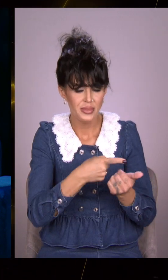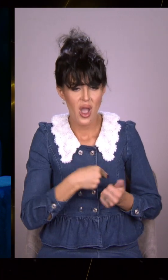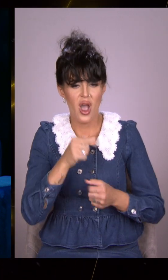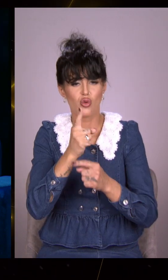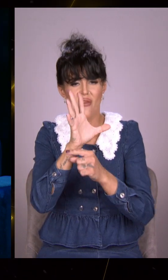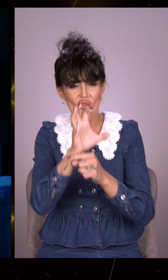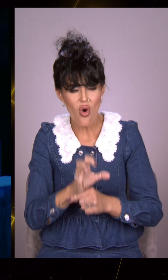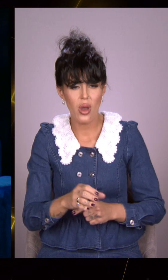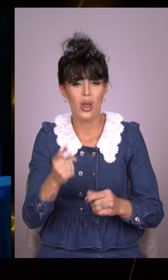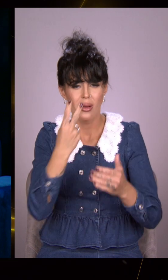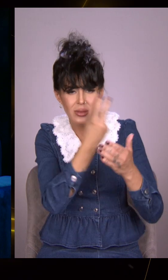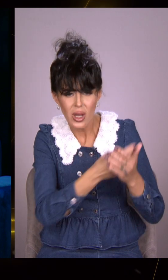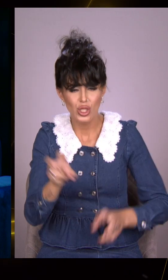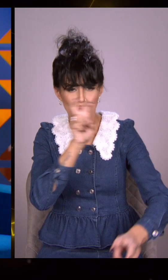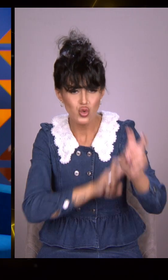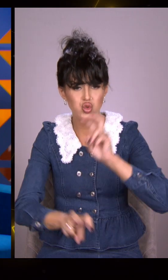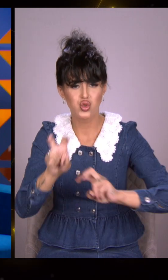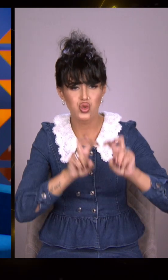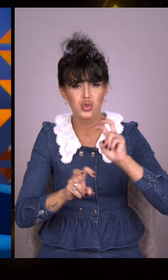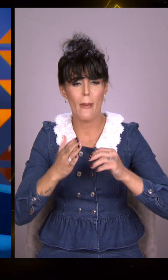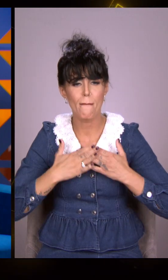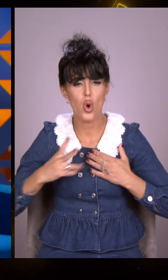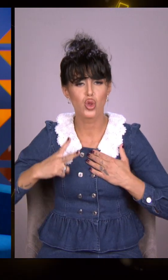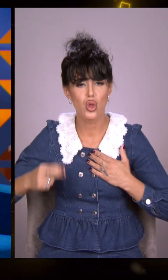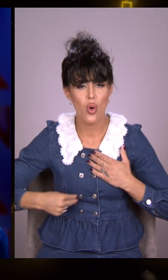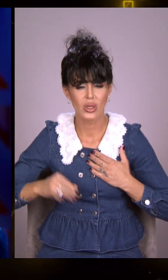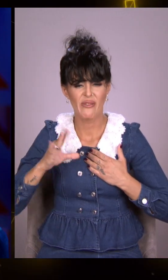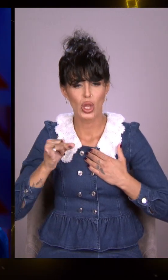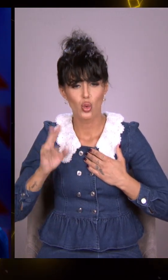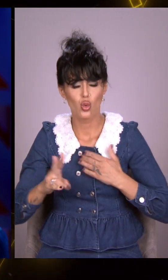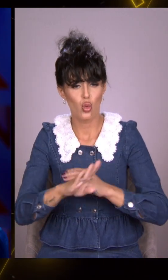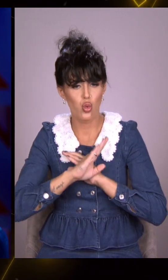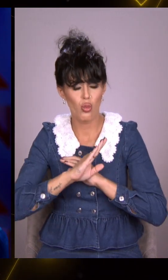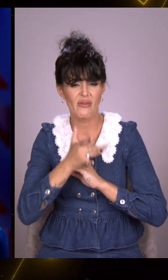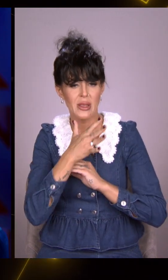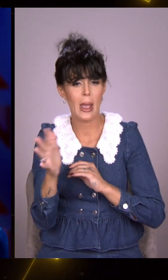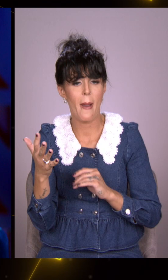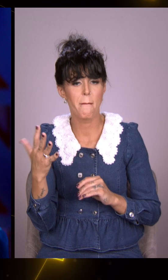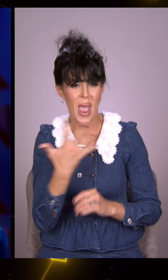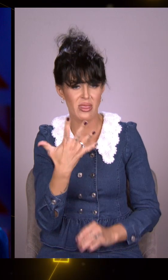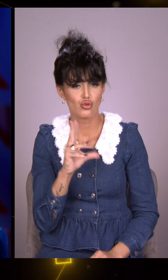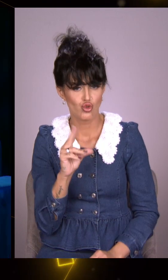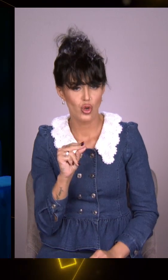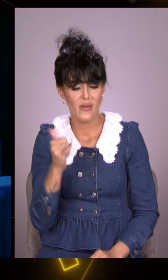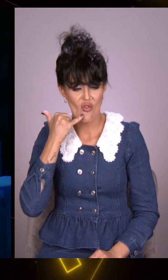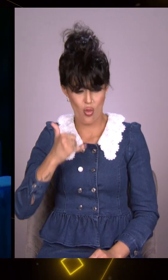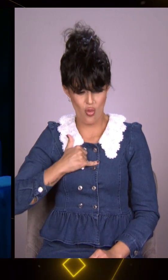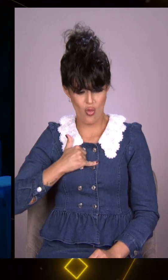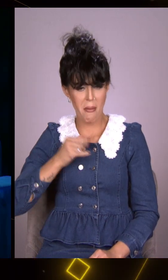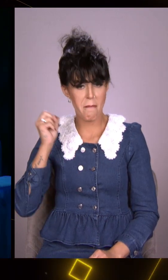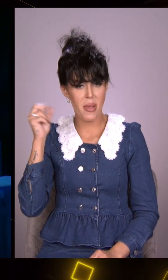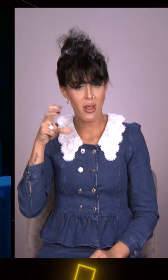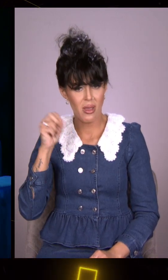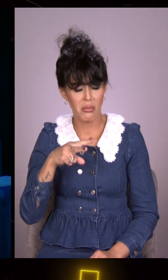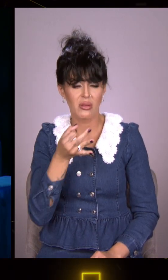фотографію, почали ми їх розшукувати. Вони загинули 5-го, 8-го мені зателефонувала моя племінниця і